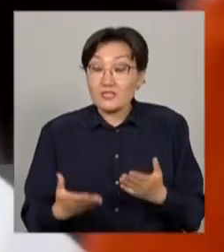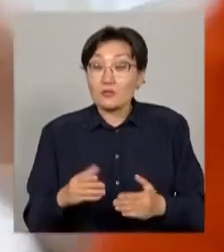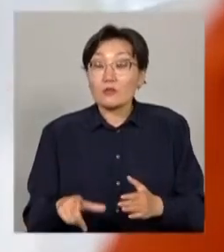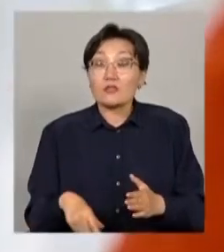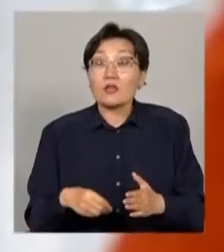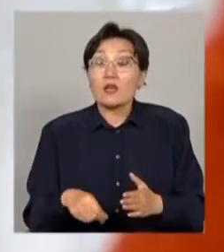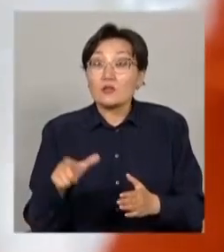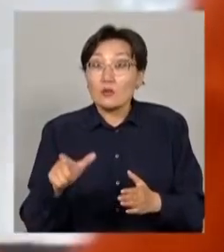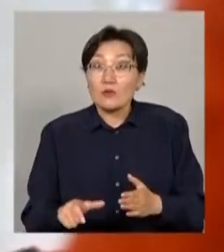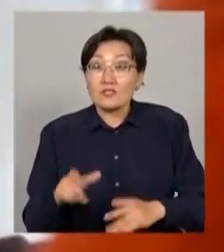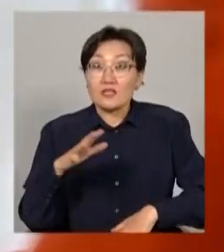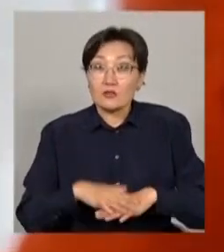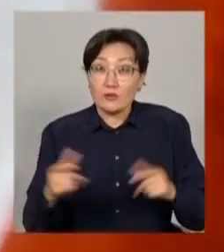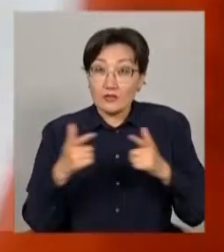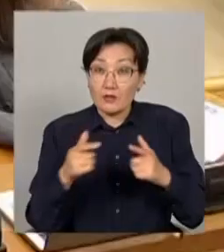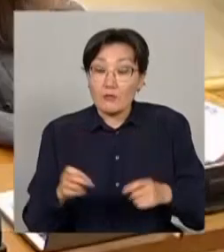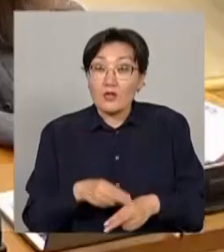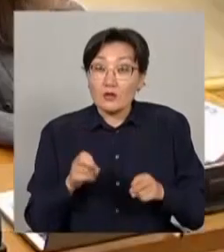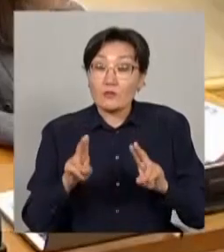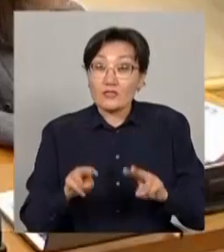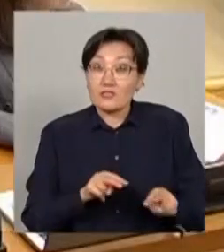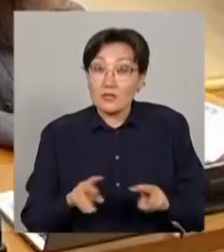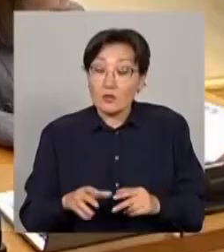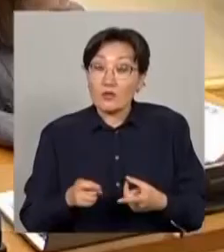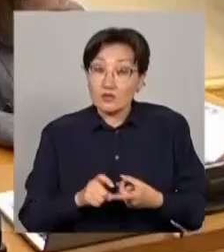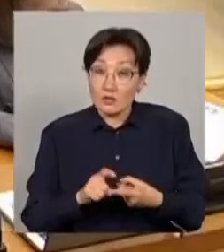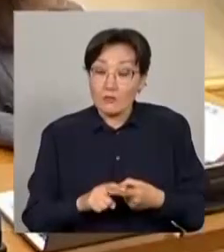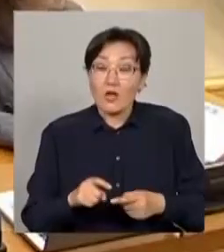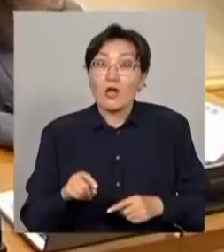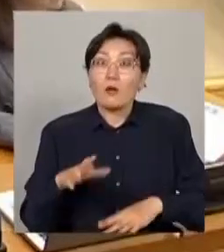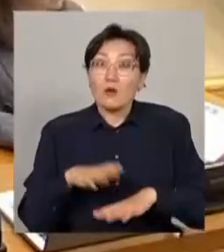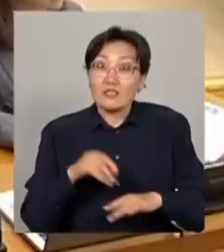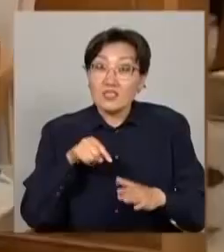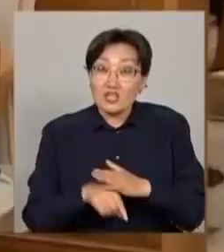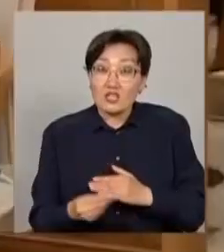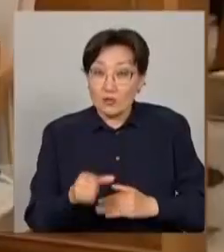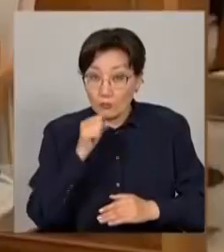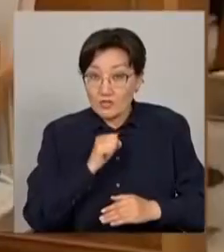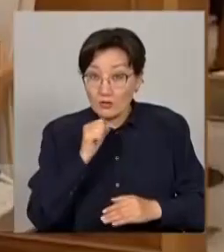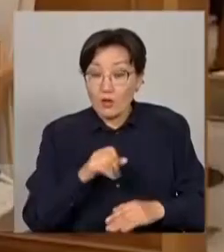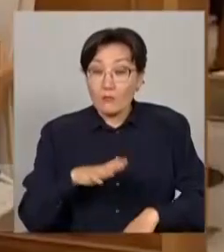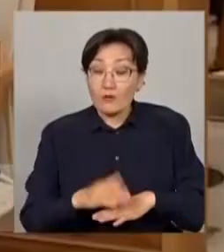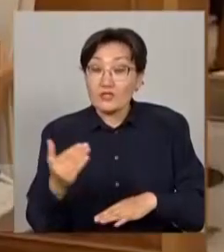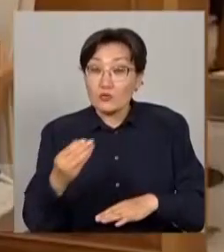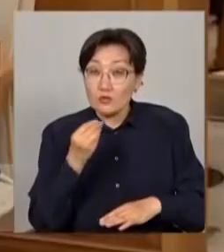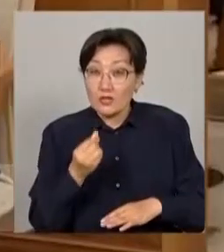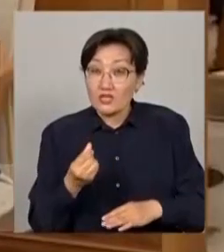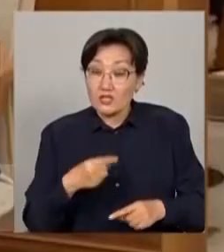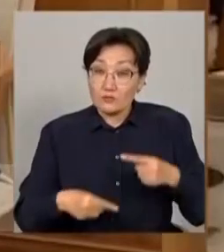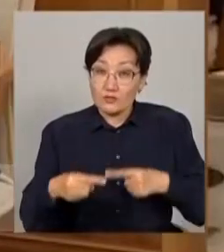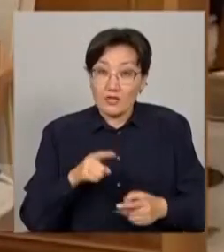салымшы банктің ақпараттық қауіпсіздік талаптарын сақтамауына байланысты шоттағы ақшасынан айырылса, банк оның ақшасын